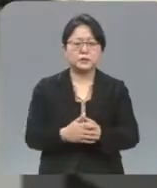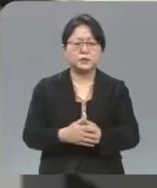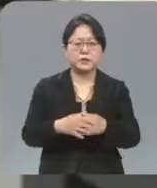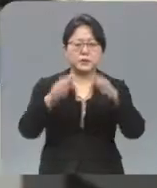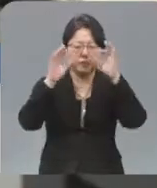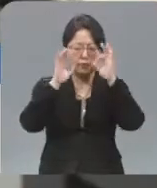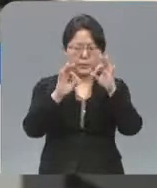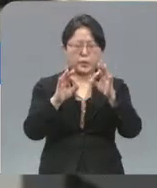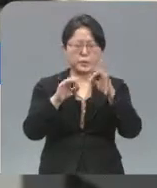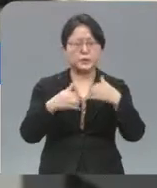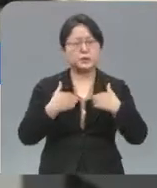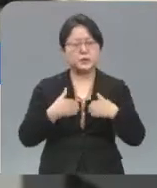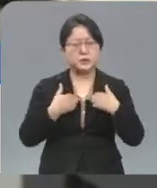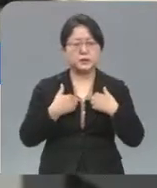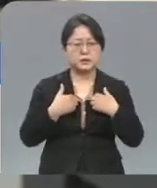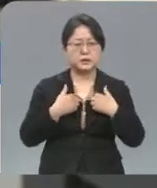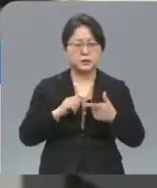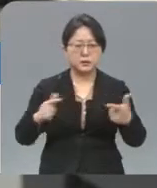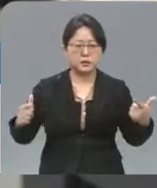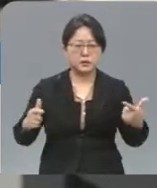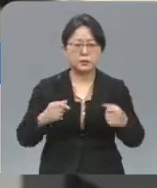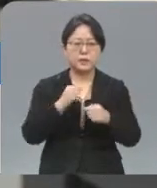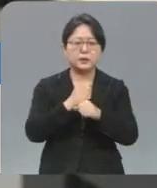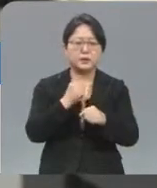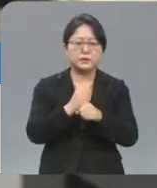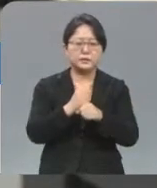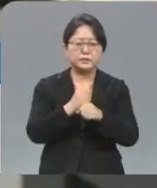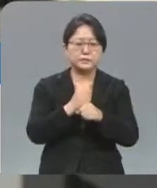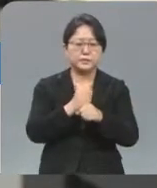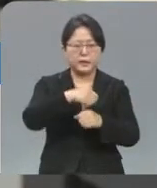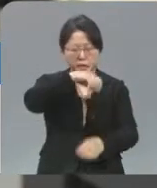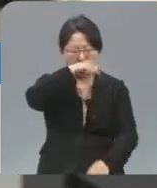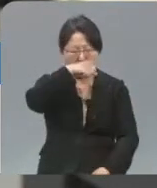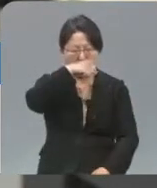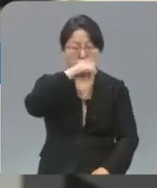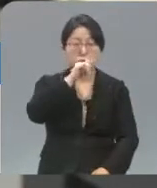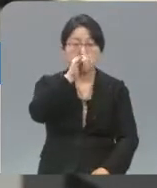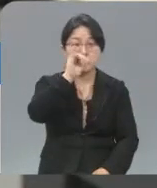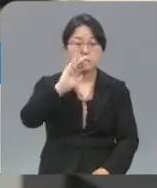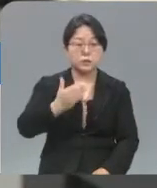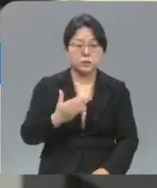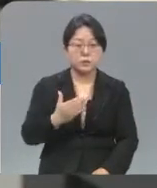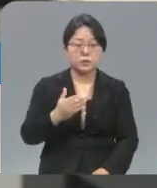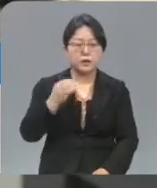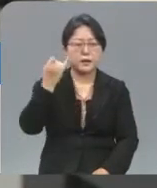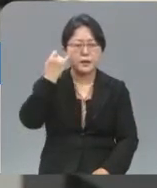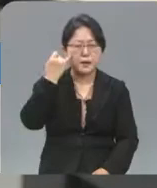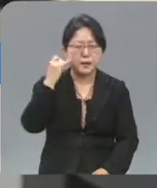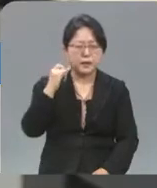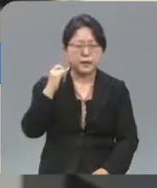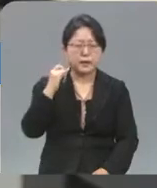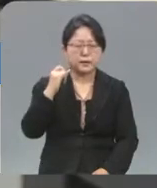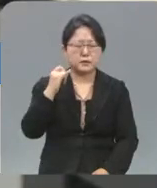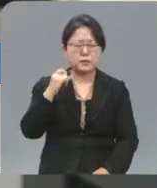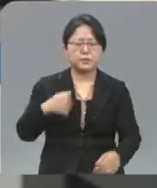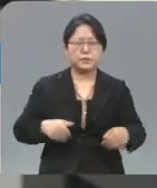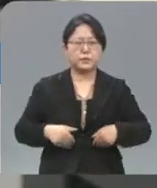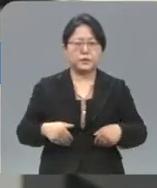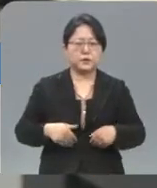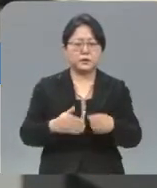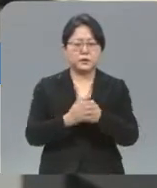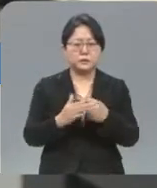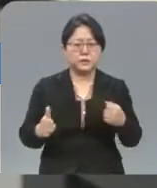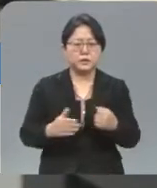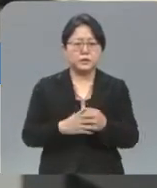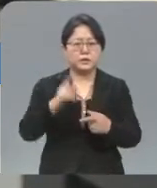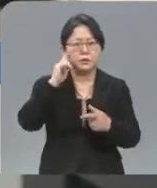볼거리, 즐길 거리를 만들어내는 게 예산도 필요하고 이렇게 아이디어도